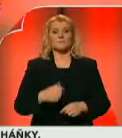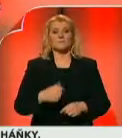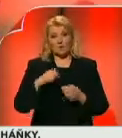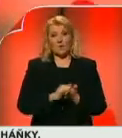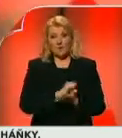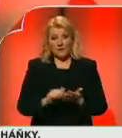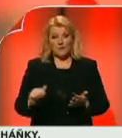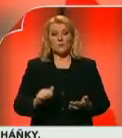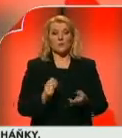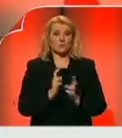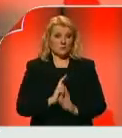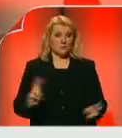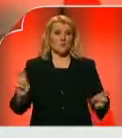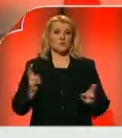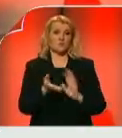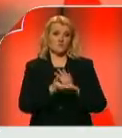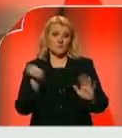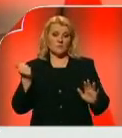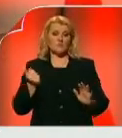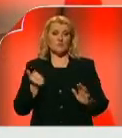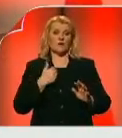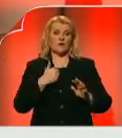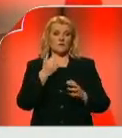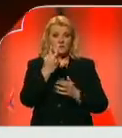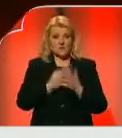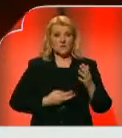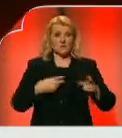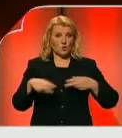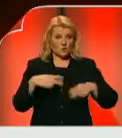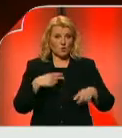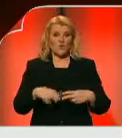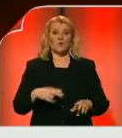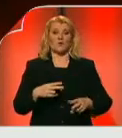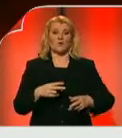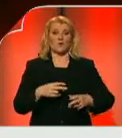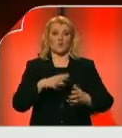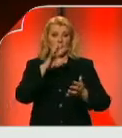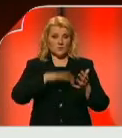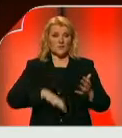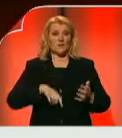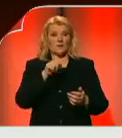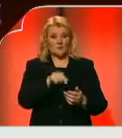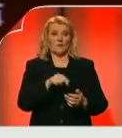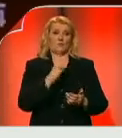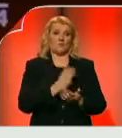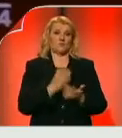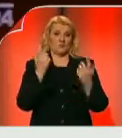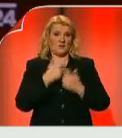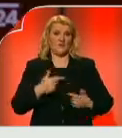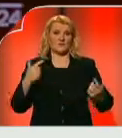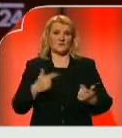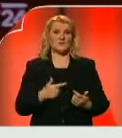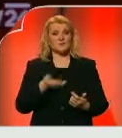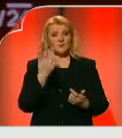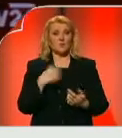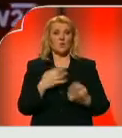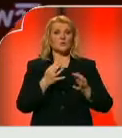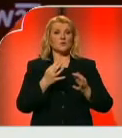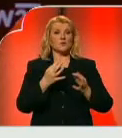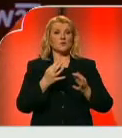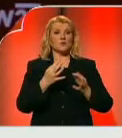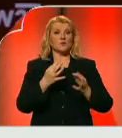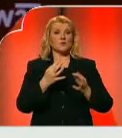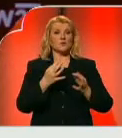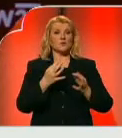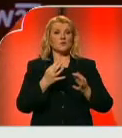je samozřejmě možné si vytáhnout celý ten rozhovor a myslím si, že je jasné, že to bylo v nějakém kontextu